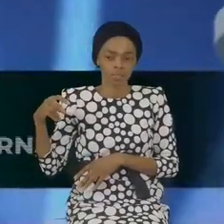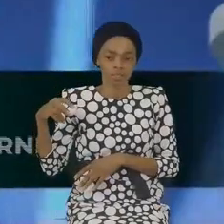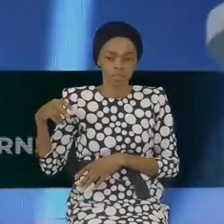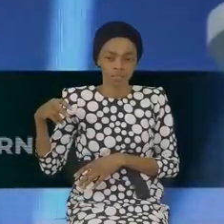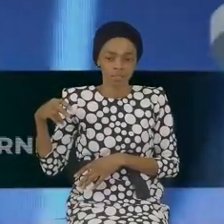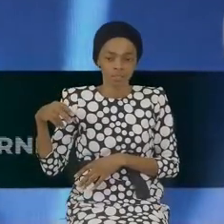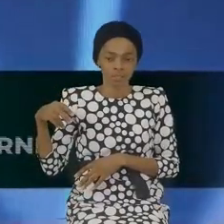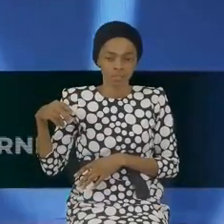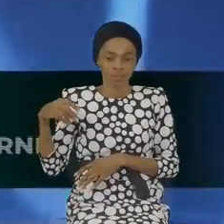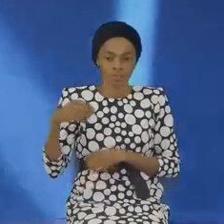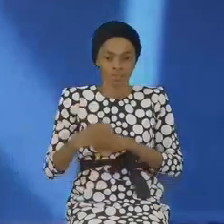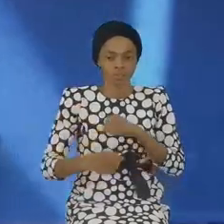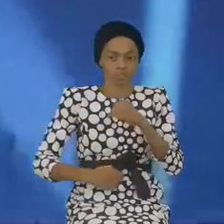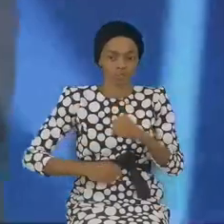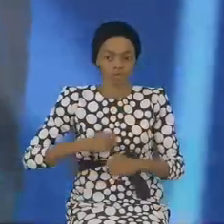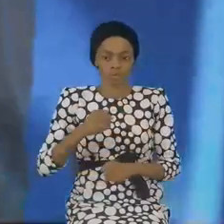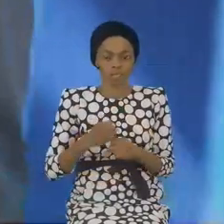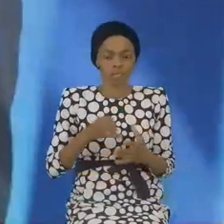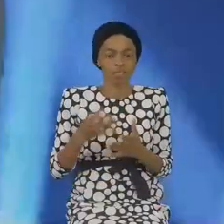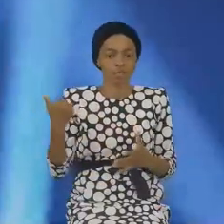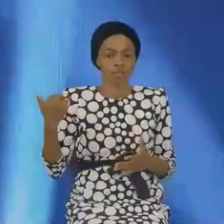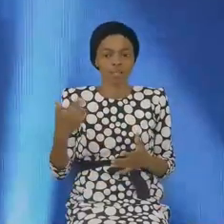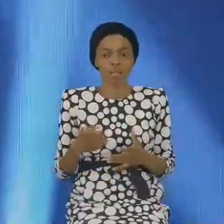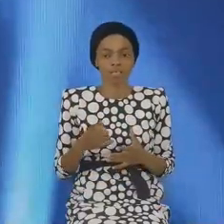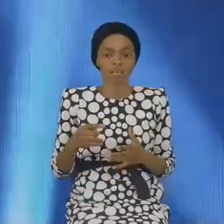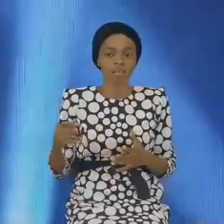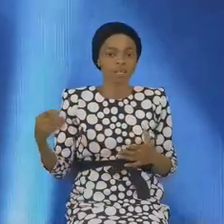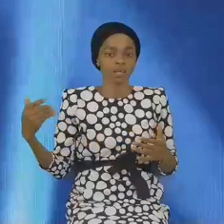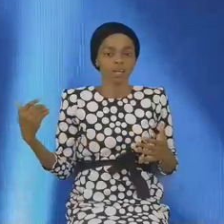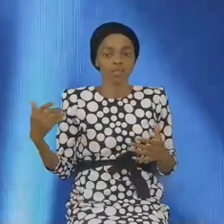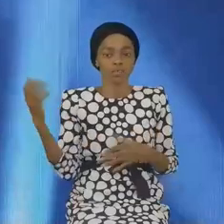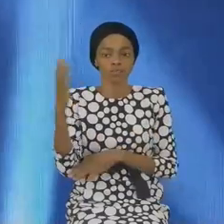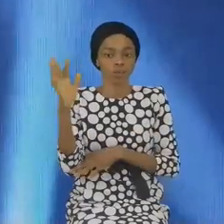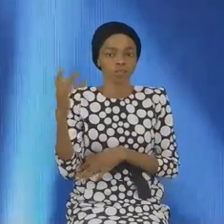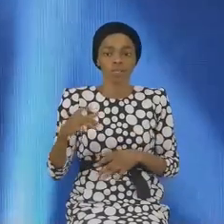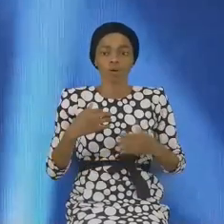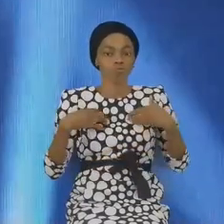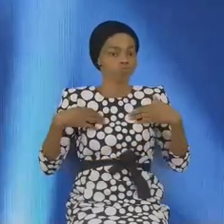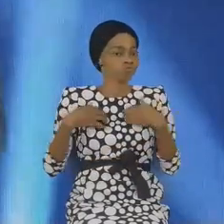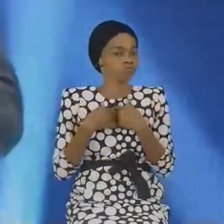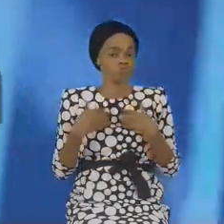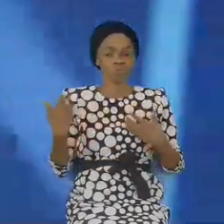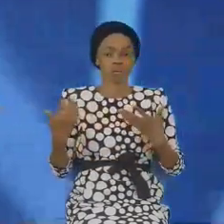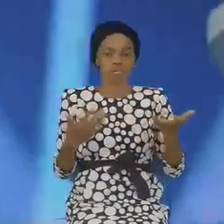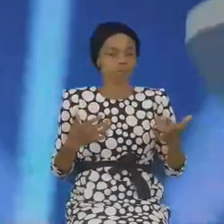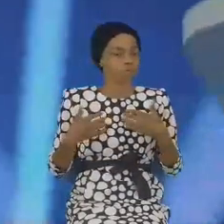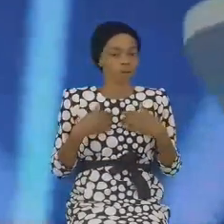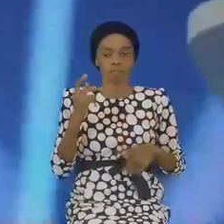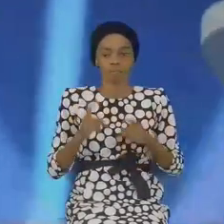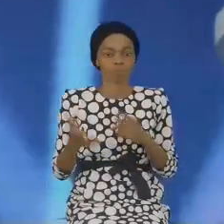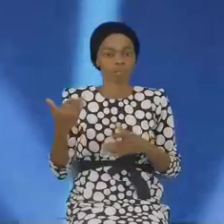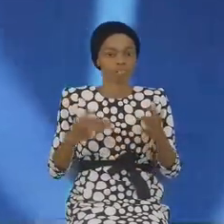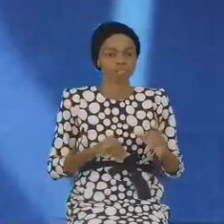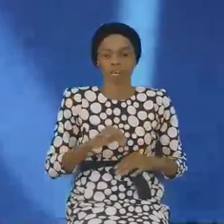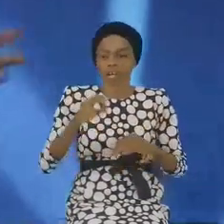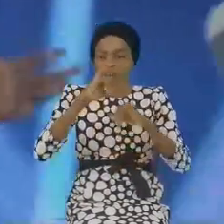comme une jungle. Les animaux sauvages étaient là. Les gens sauvages étaient là. Et les idolâtres